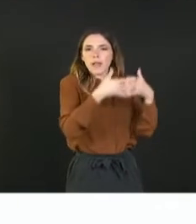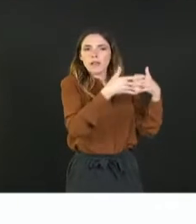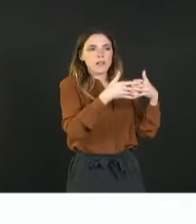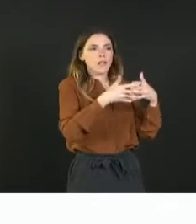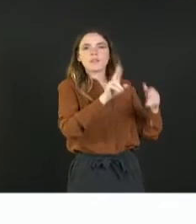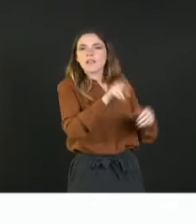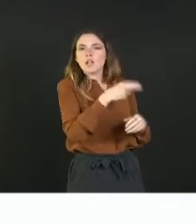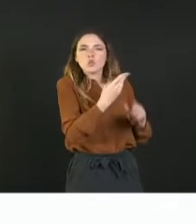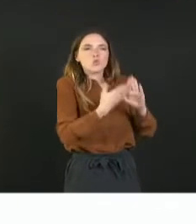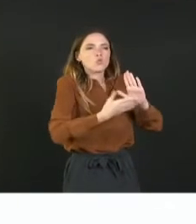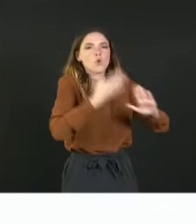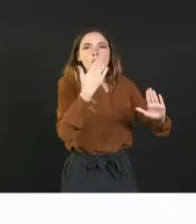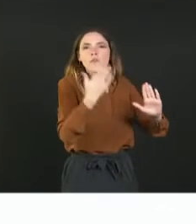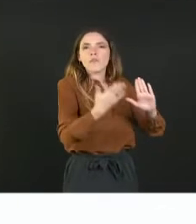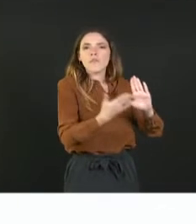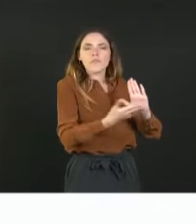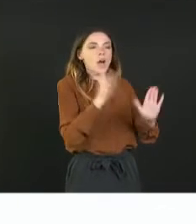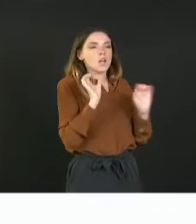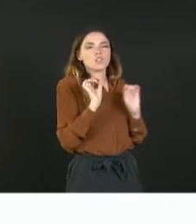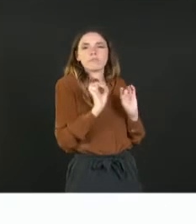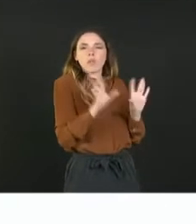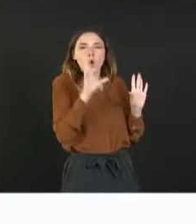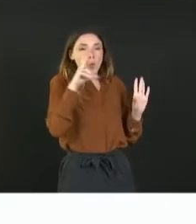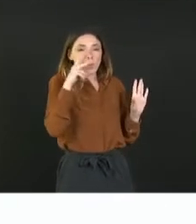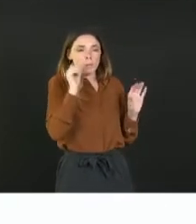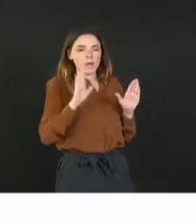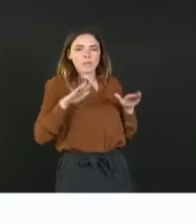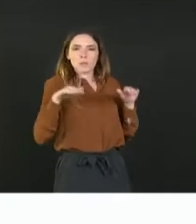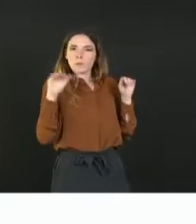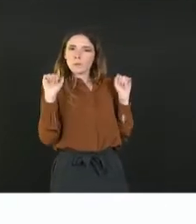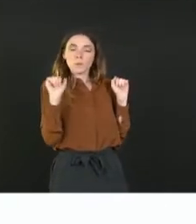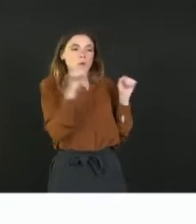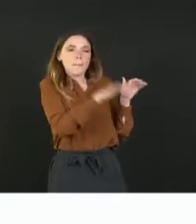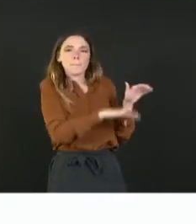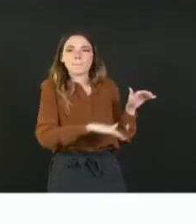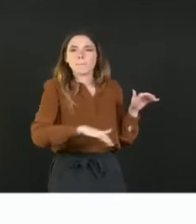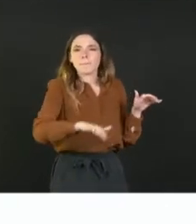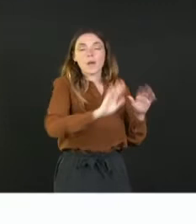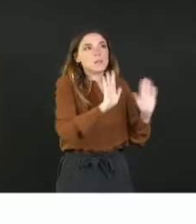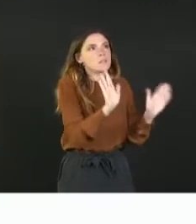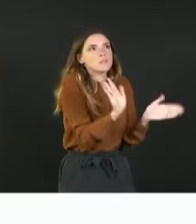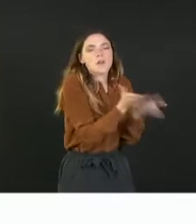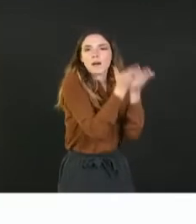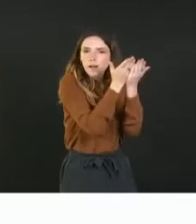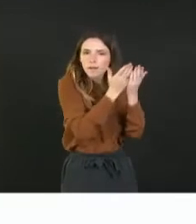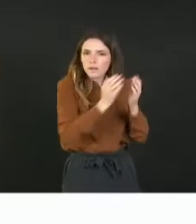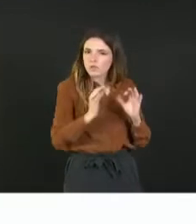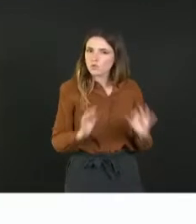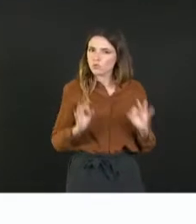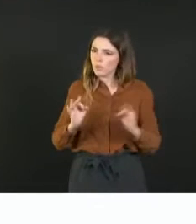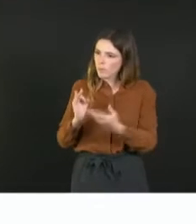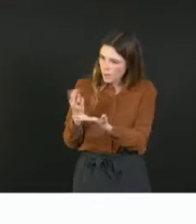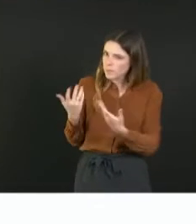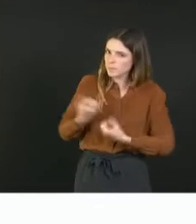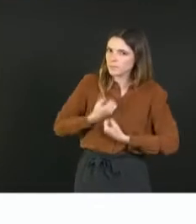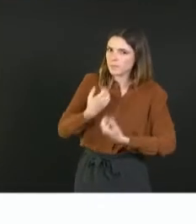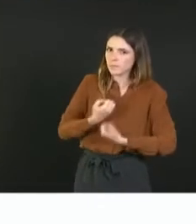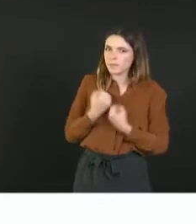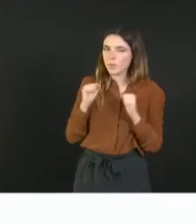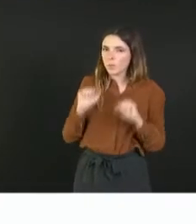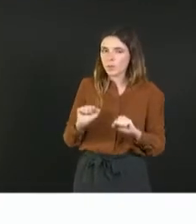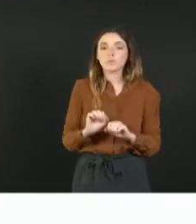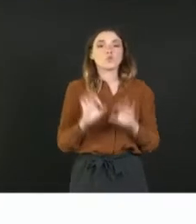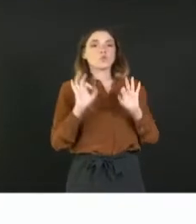cette nature sauvage où il ne doit y avoir aucune intervention humaine, aucun passage. La notion du sanctuaire, en fait,